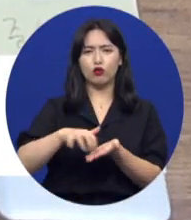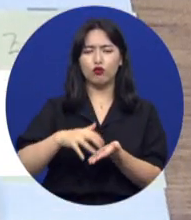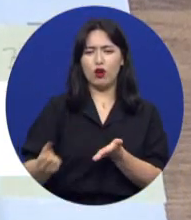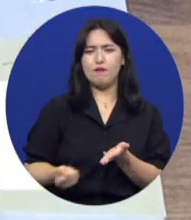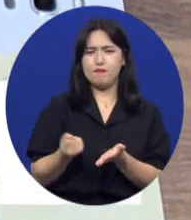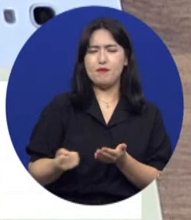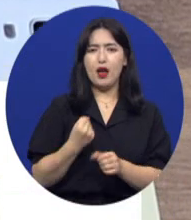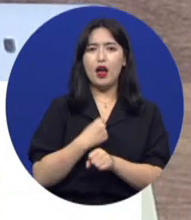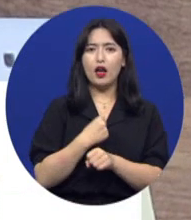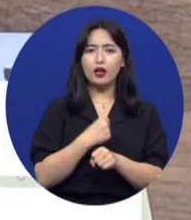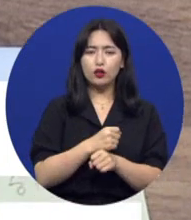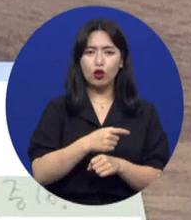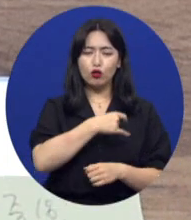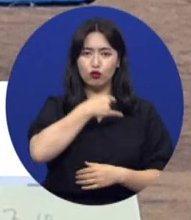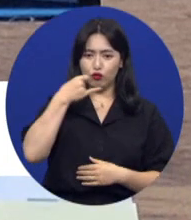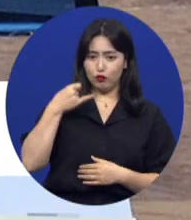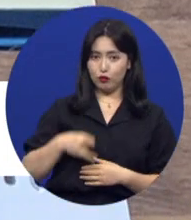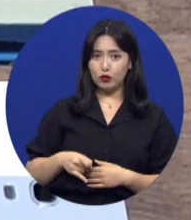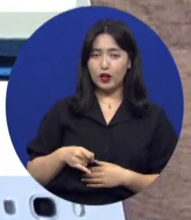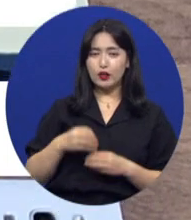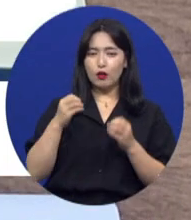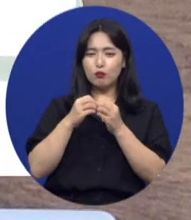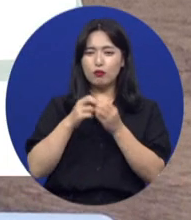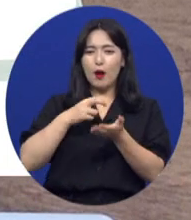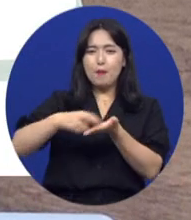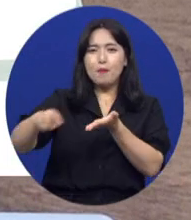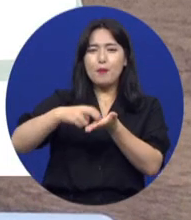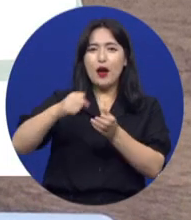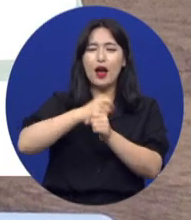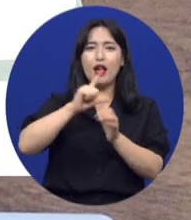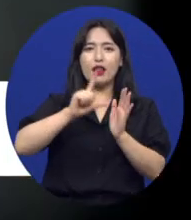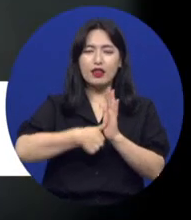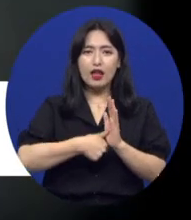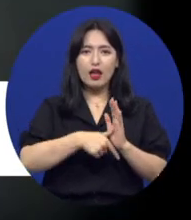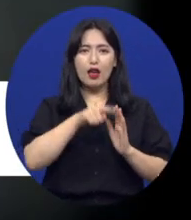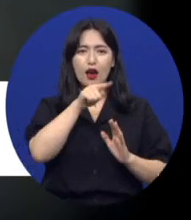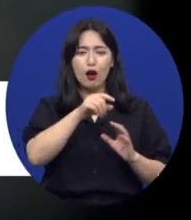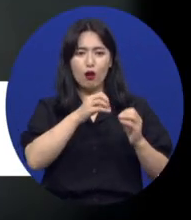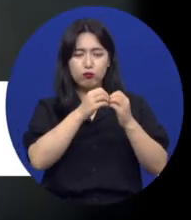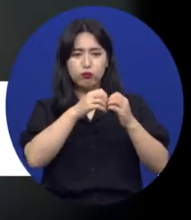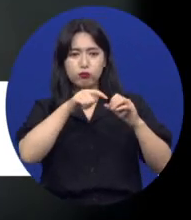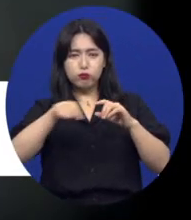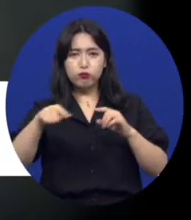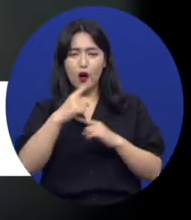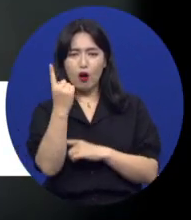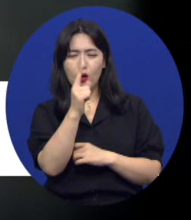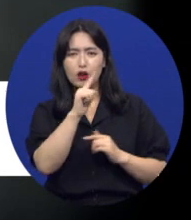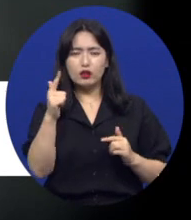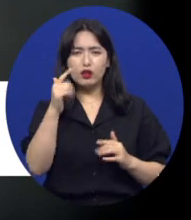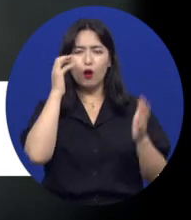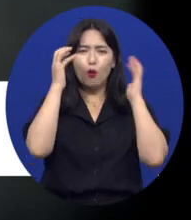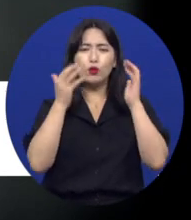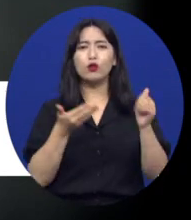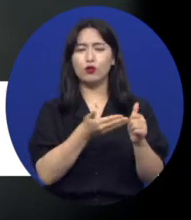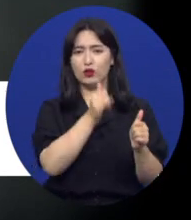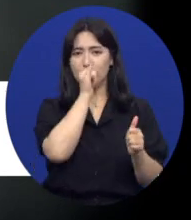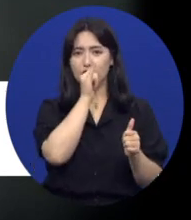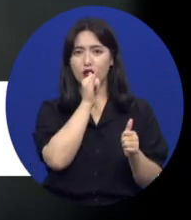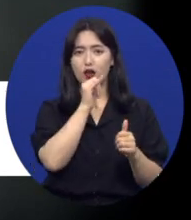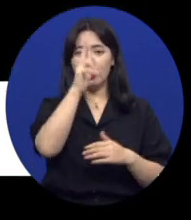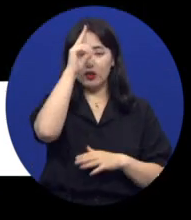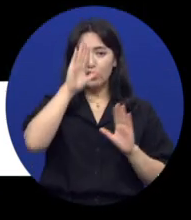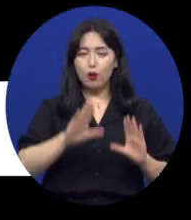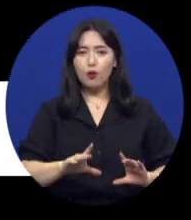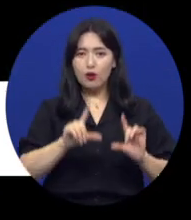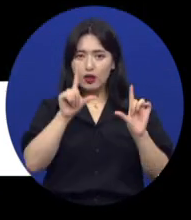싣고 다니며 중국에서 메신저 pc 문자를 보낼 때 기지국에 혼선을 준 혐의를 받고 있습니다 경찰은 올